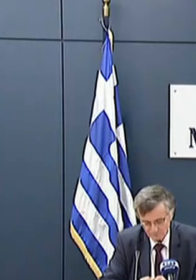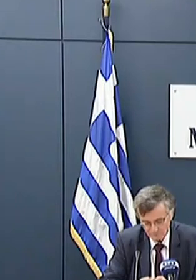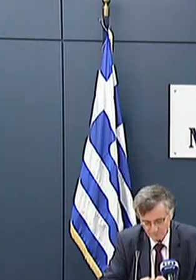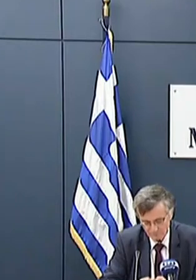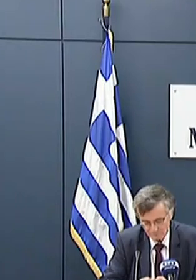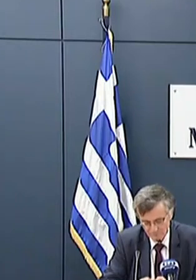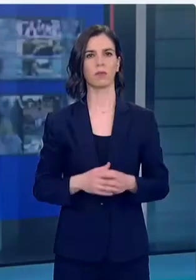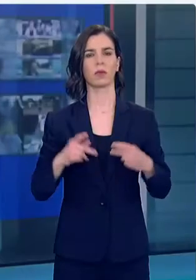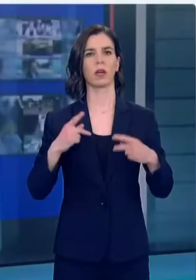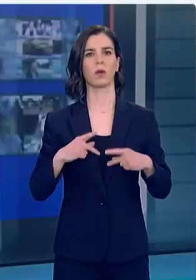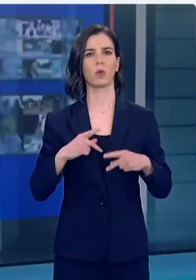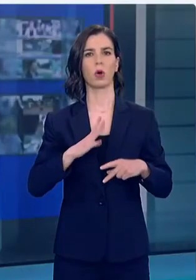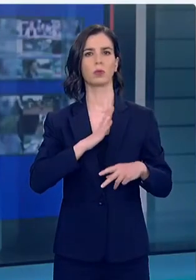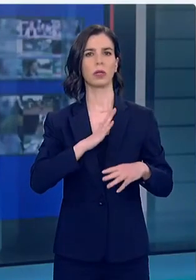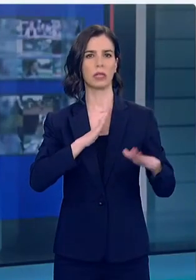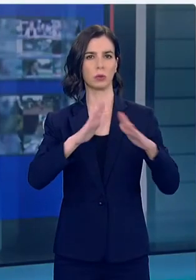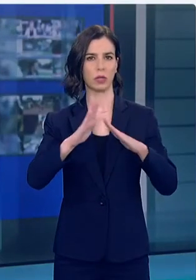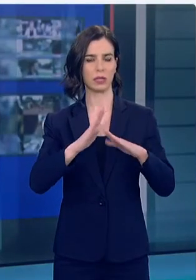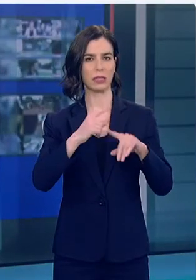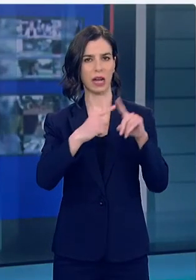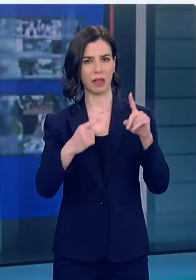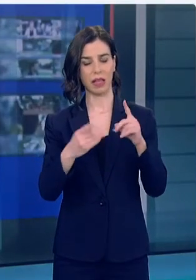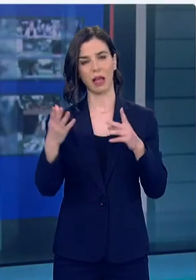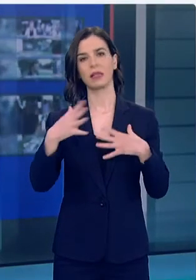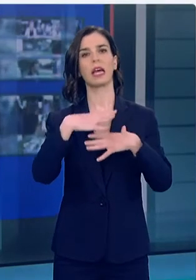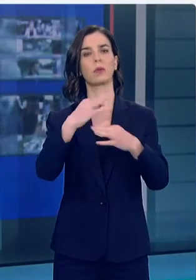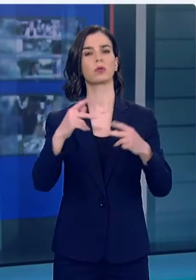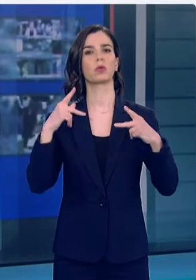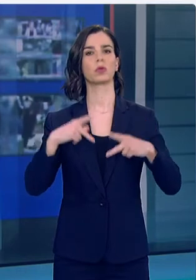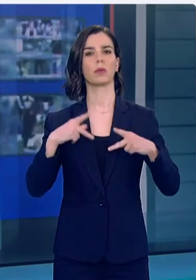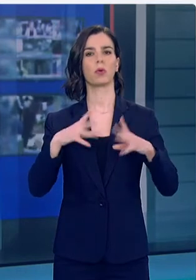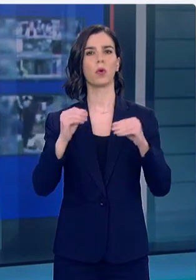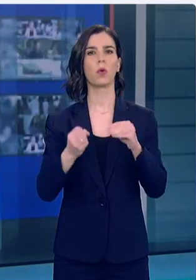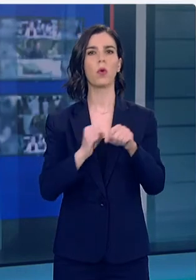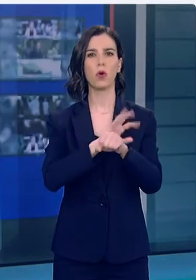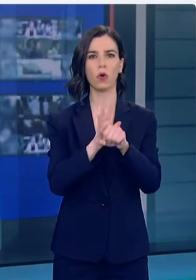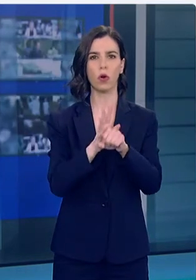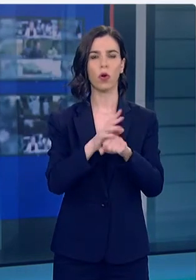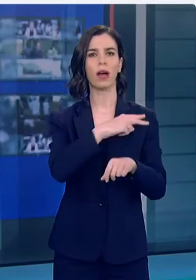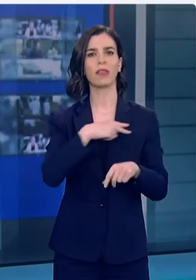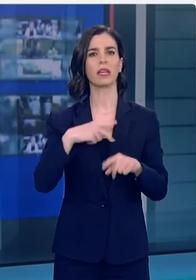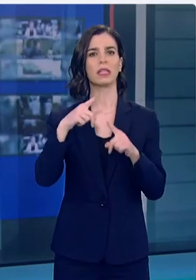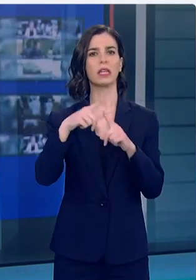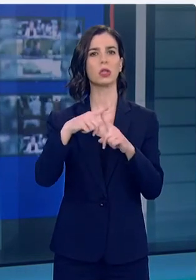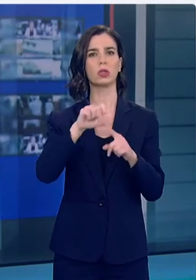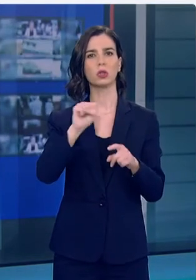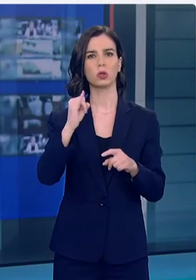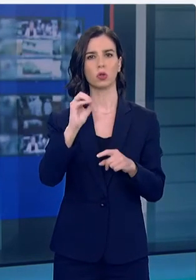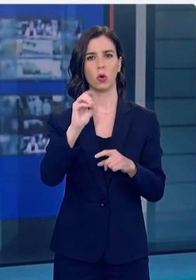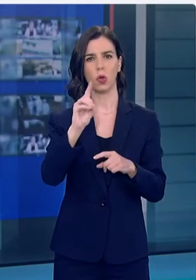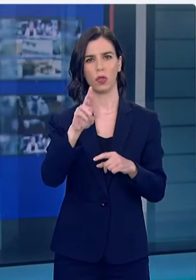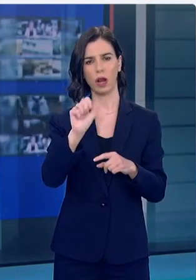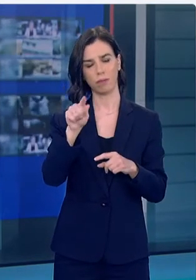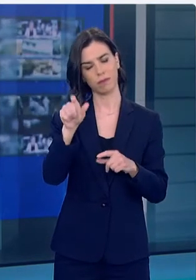Υπουργικής Προστασίας και Διαχείρισης Κρίσεων Νίκο Χαρδαλιά και τον εκπρόσωπο του Υπουργείου για τον νέο κορονοϊό, καθηγητή Σωτήρη Τσιόδρα, ο οποίος έχει το